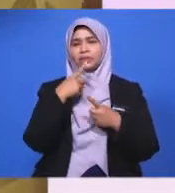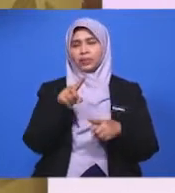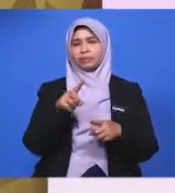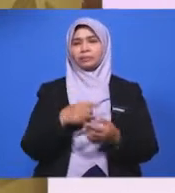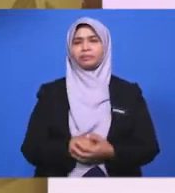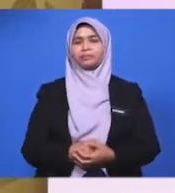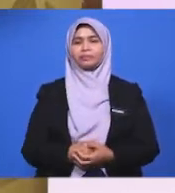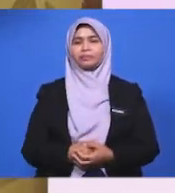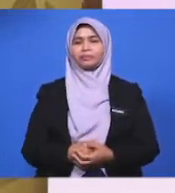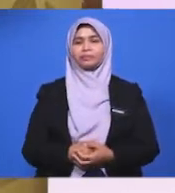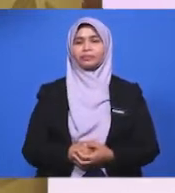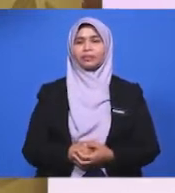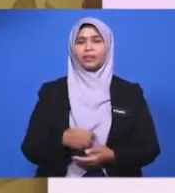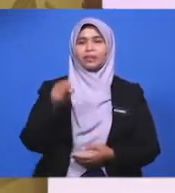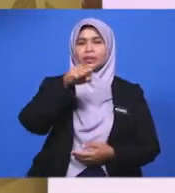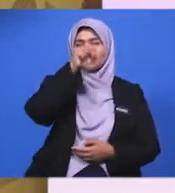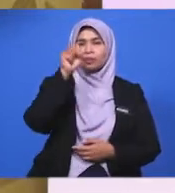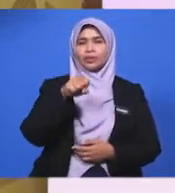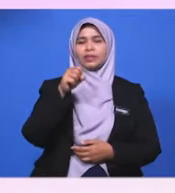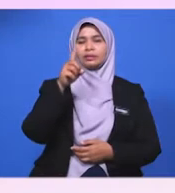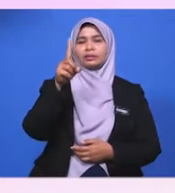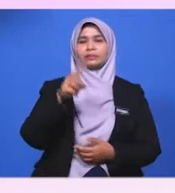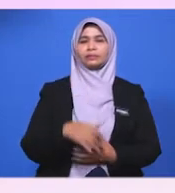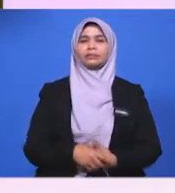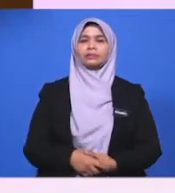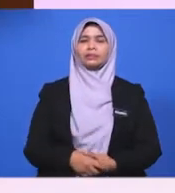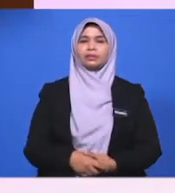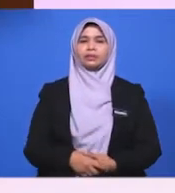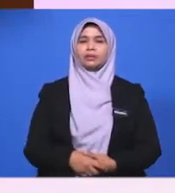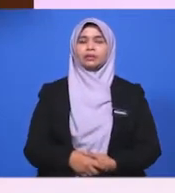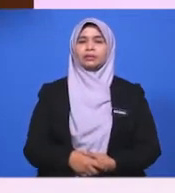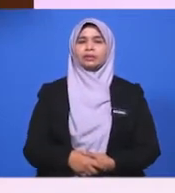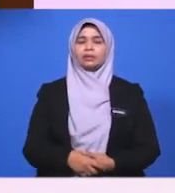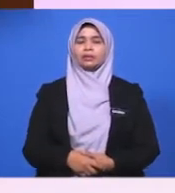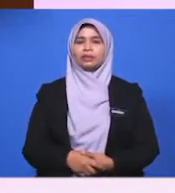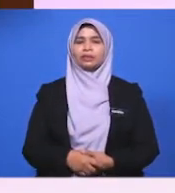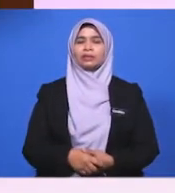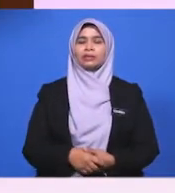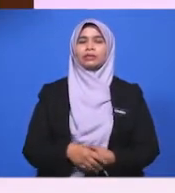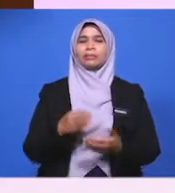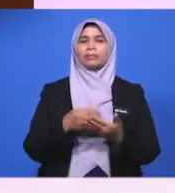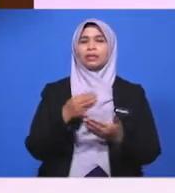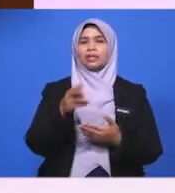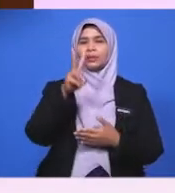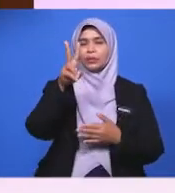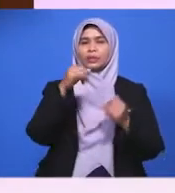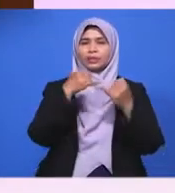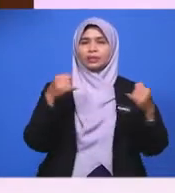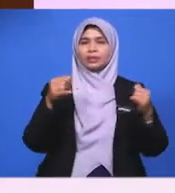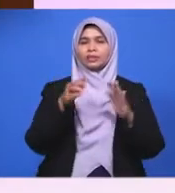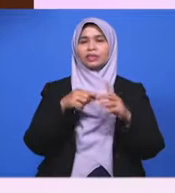ya. Soalan pertama. Murid-murid sila berikan dua